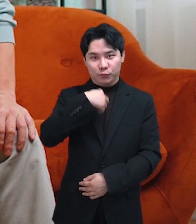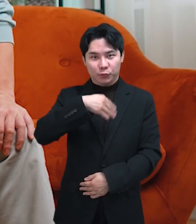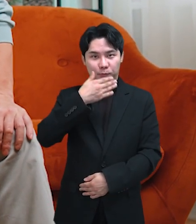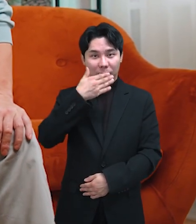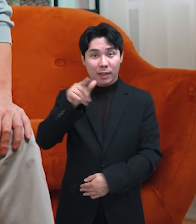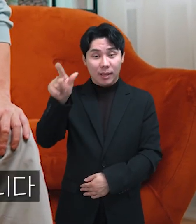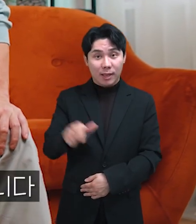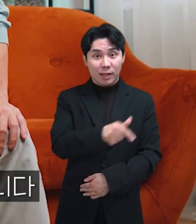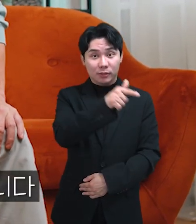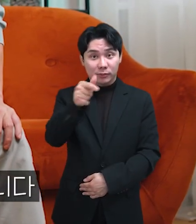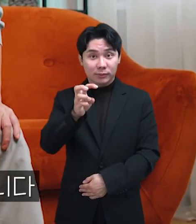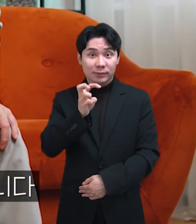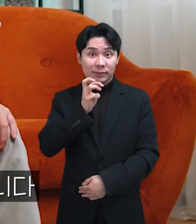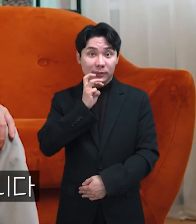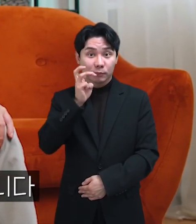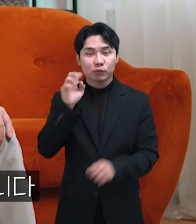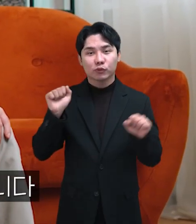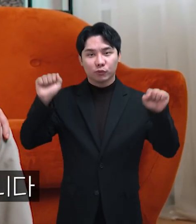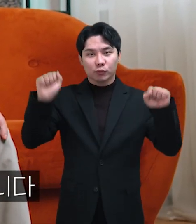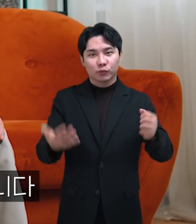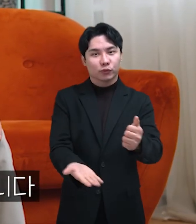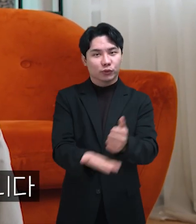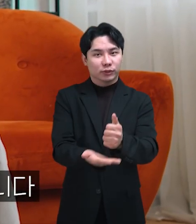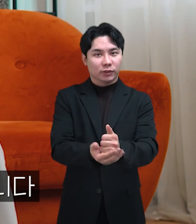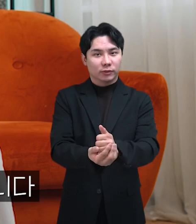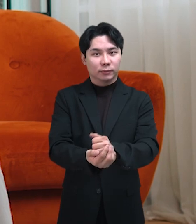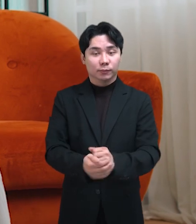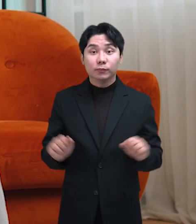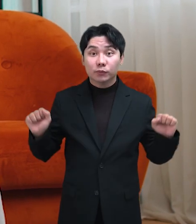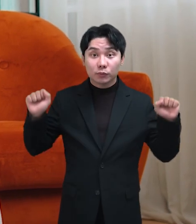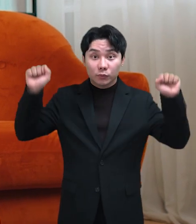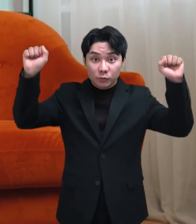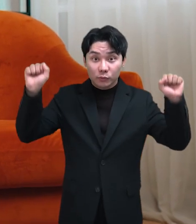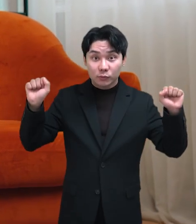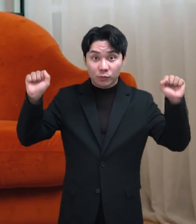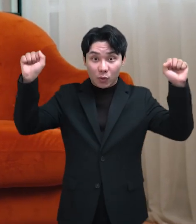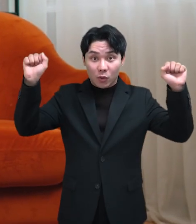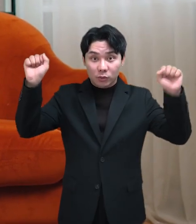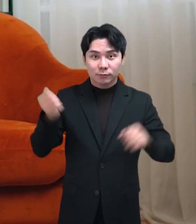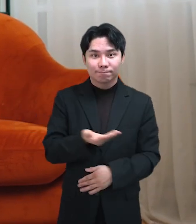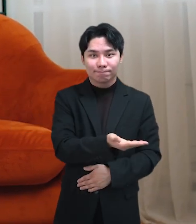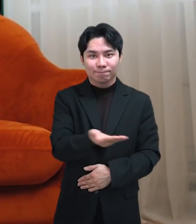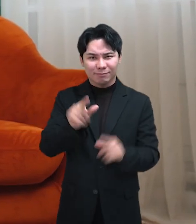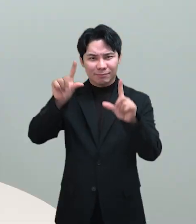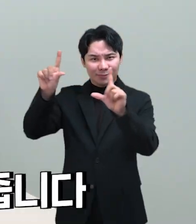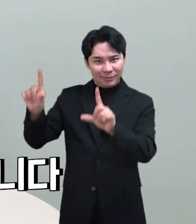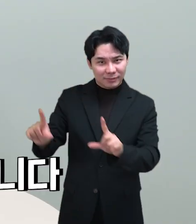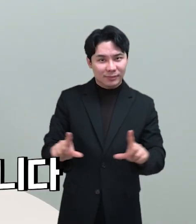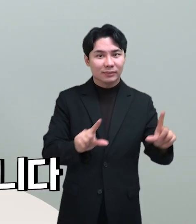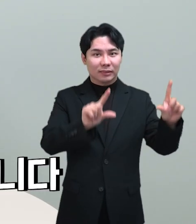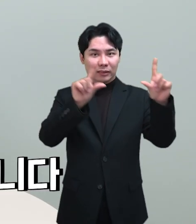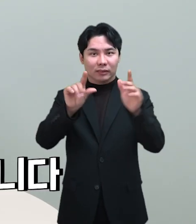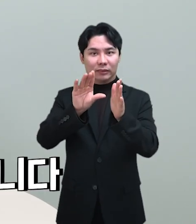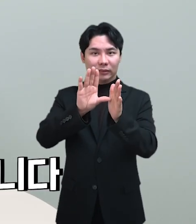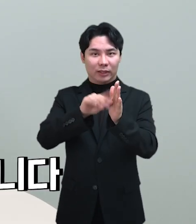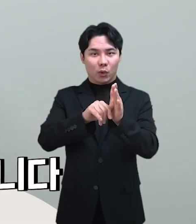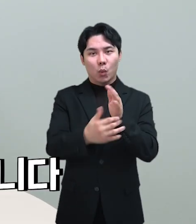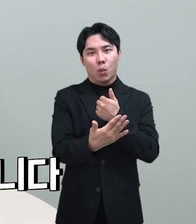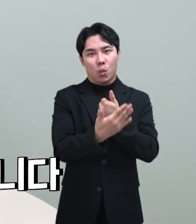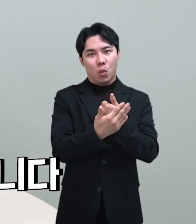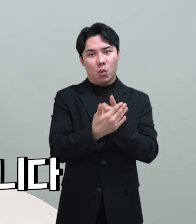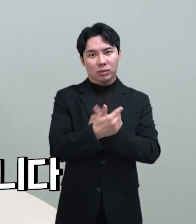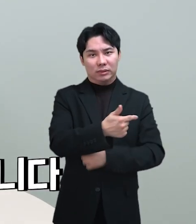잡고 버티는 그런 근력과 균형 운동도 한번 해보시기 바랍니다. 하루 30분만 하시면 충분하고요. 그래서 운동은